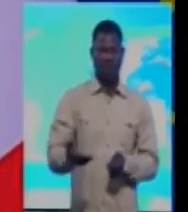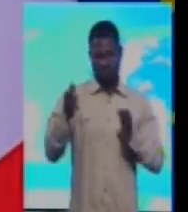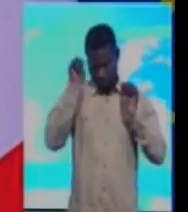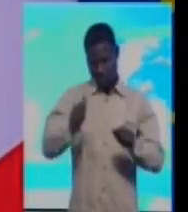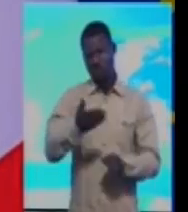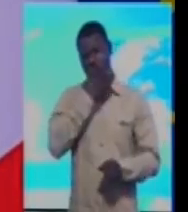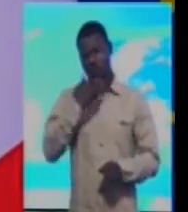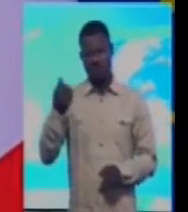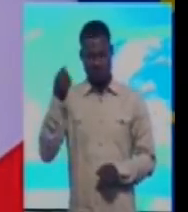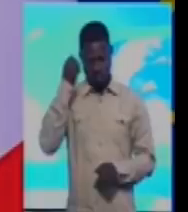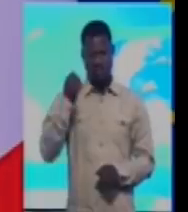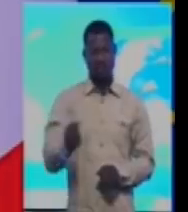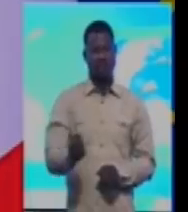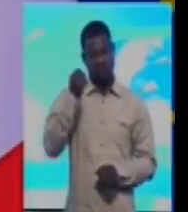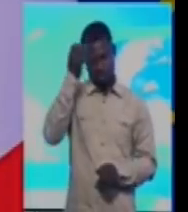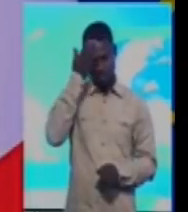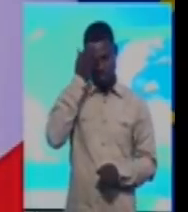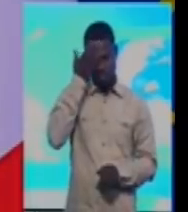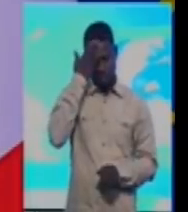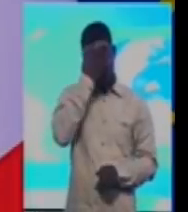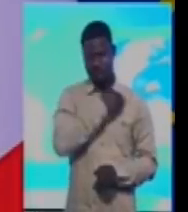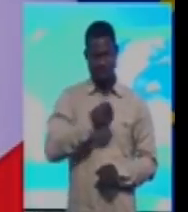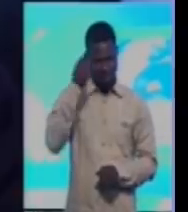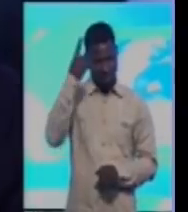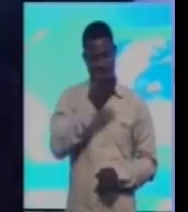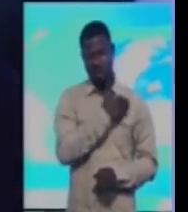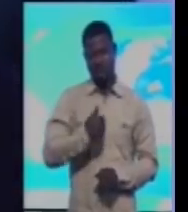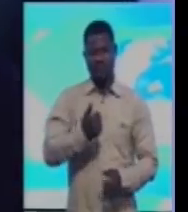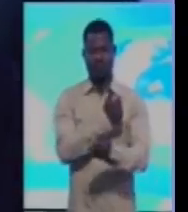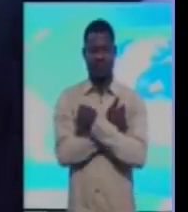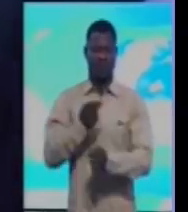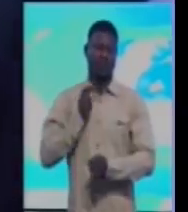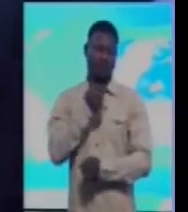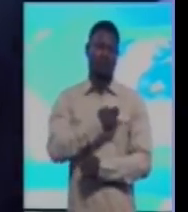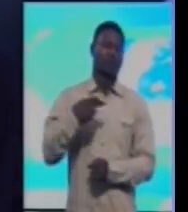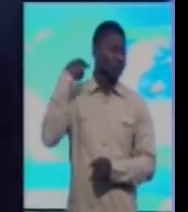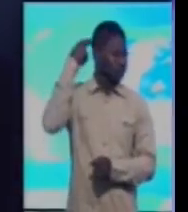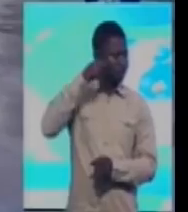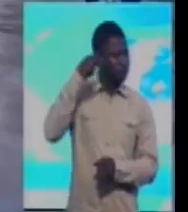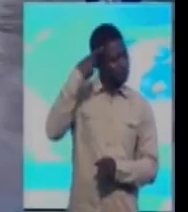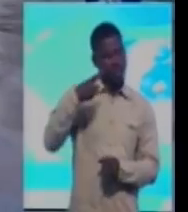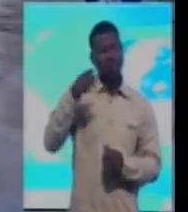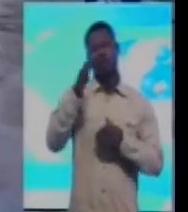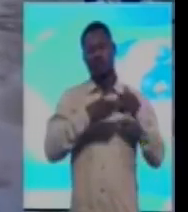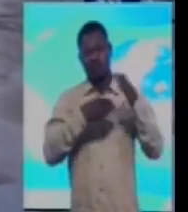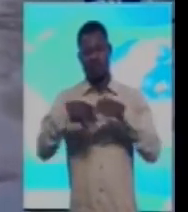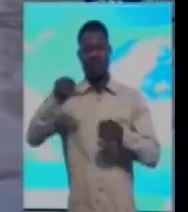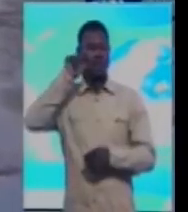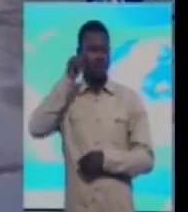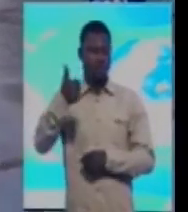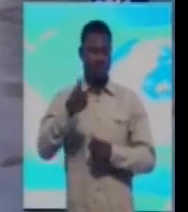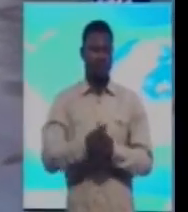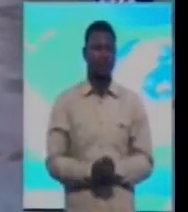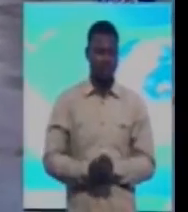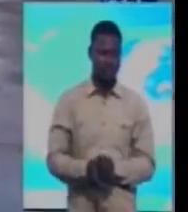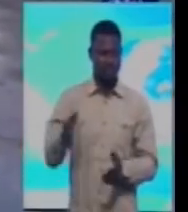connaître, comprendre et aimer notre histoire pour construire demain. Ce mémorial